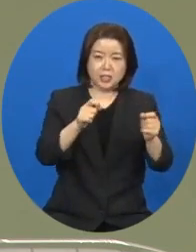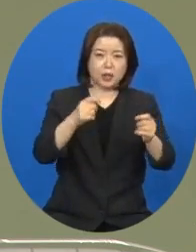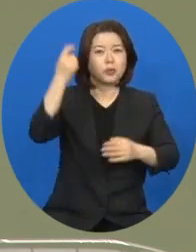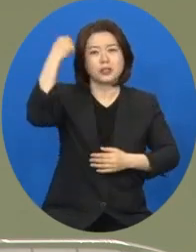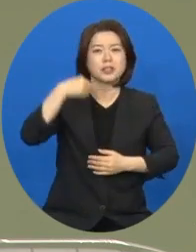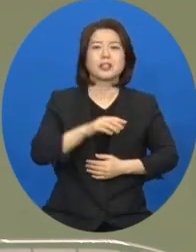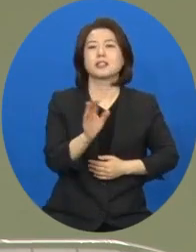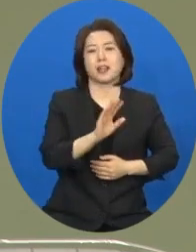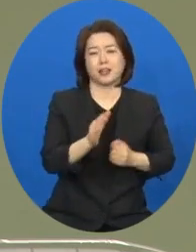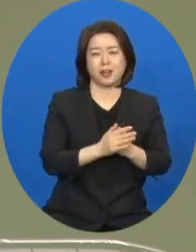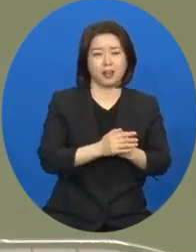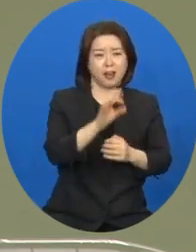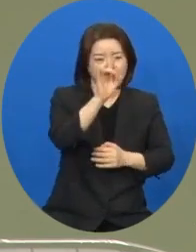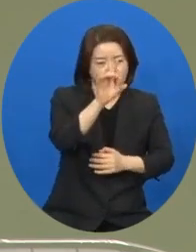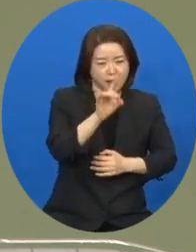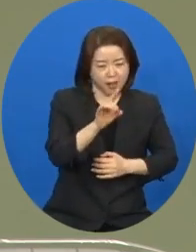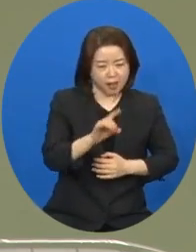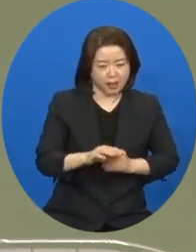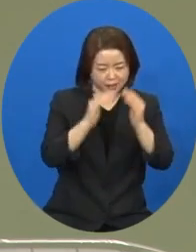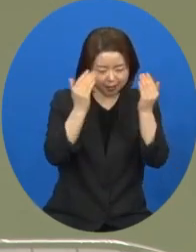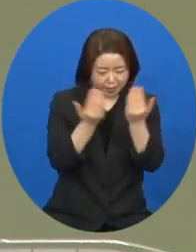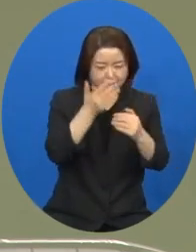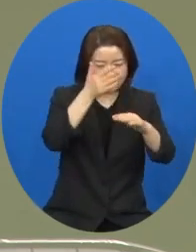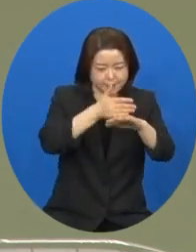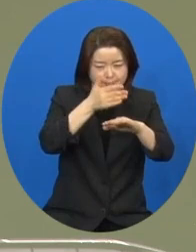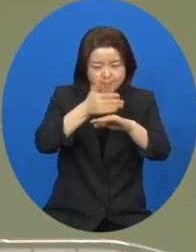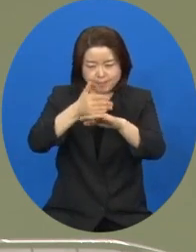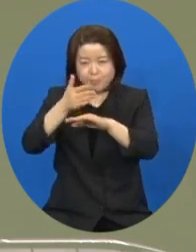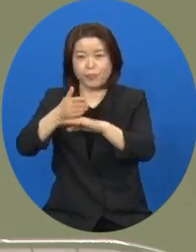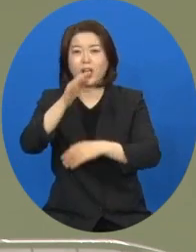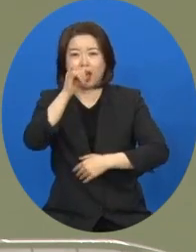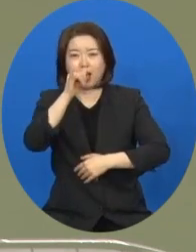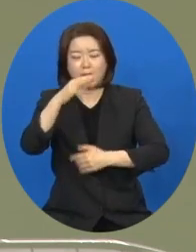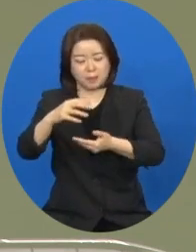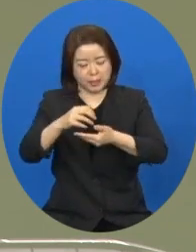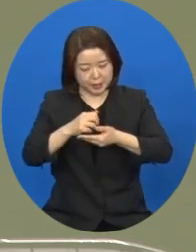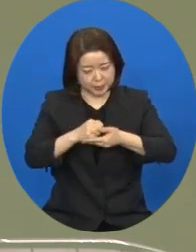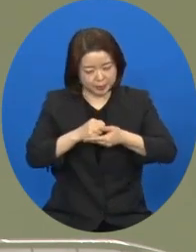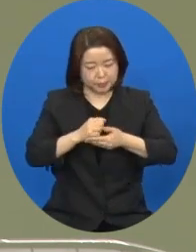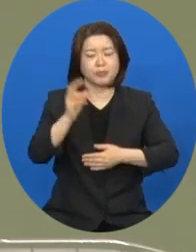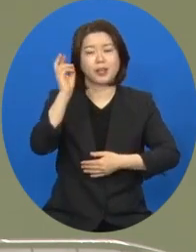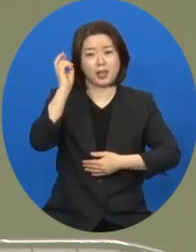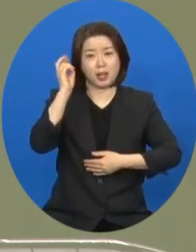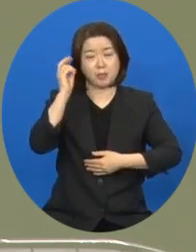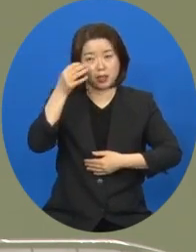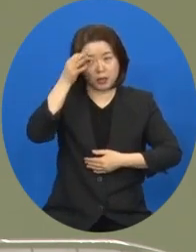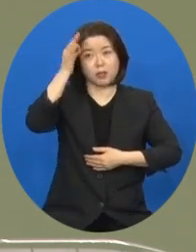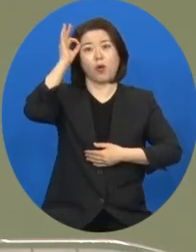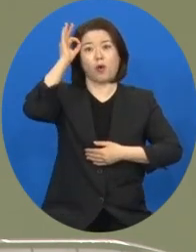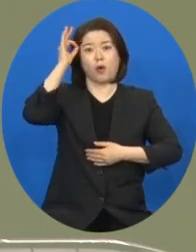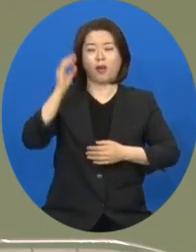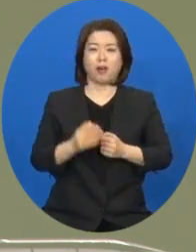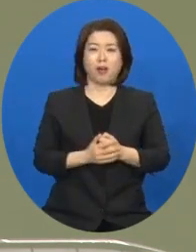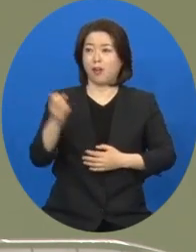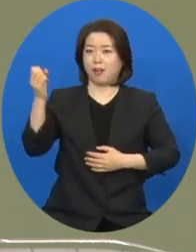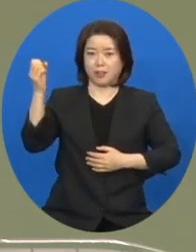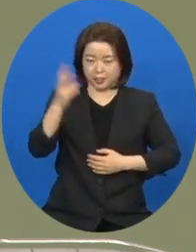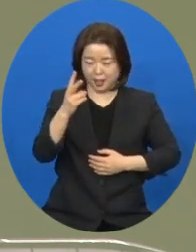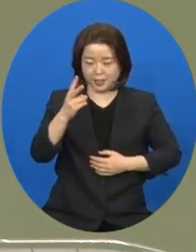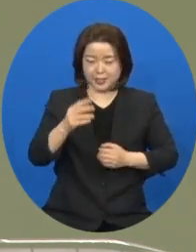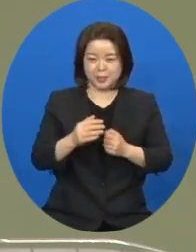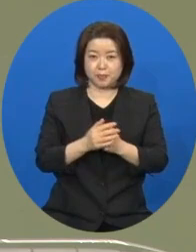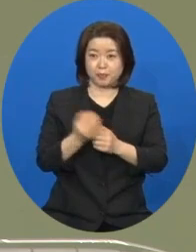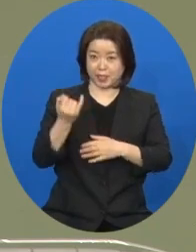하나하나가 너무 감사하게 받아들여질 것이라 그렇게 깨달아지더래요. 그리고 다시